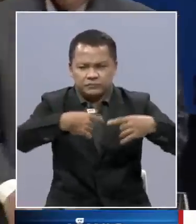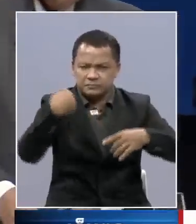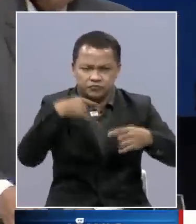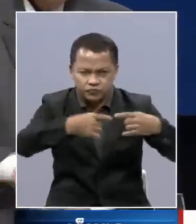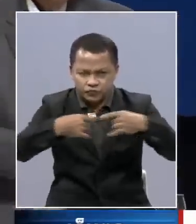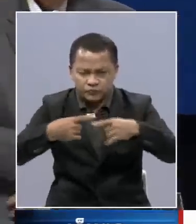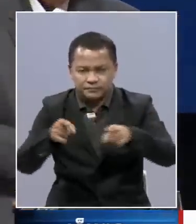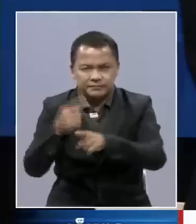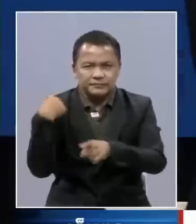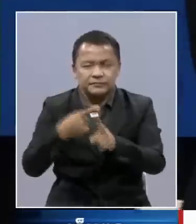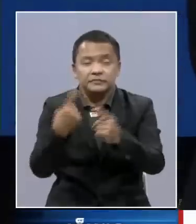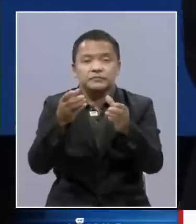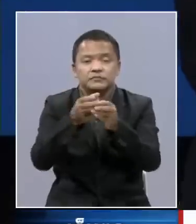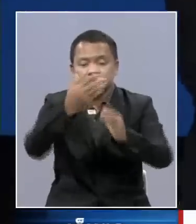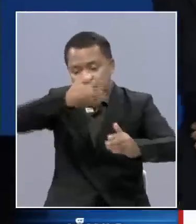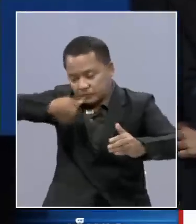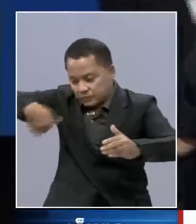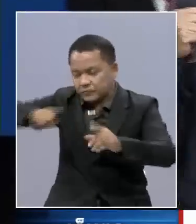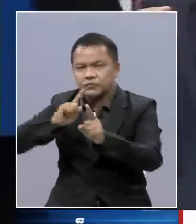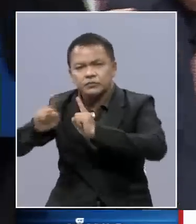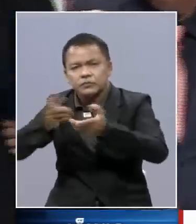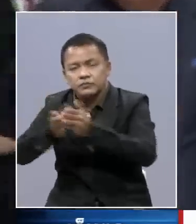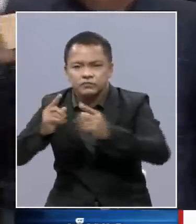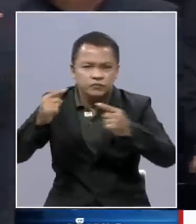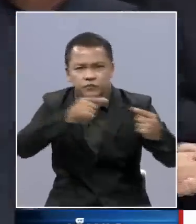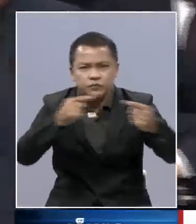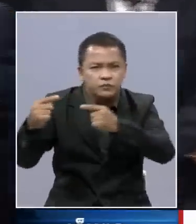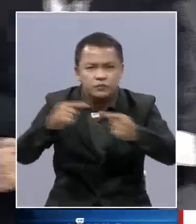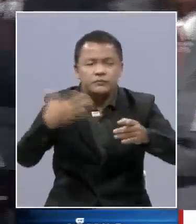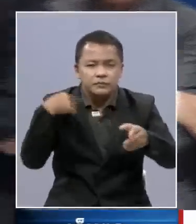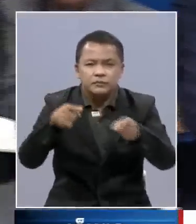จุดร่วมกันเอาไว้แต่ว่าฉากหลังเนี่ยมันก็มีข่าวเรื่องของการต่อรองอะไรต่